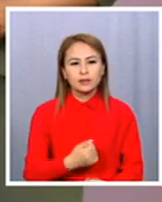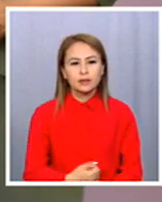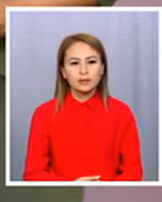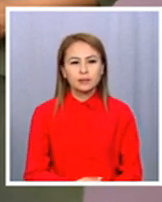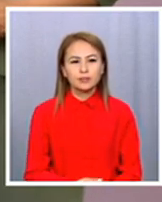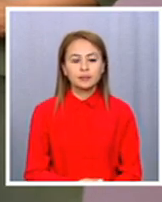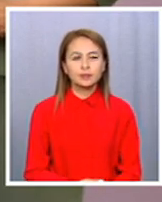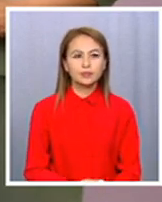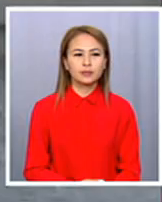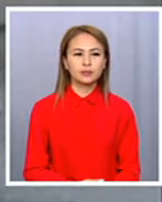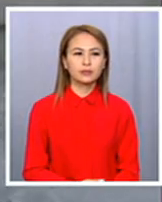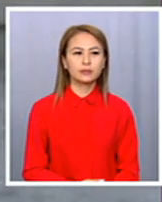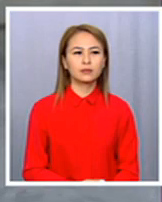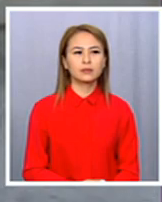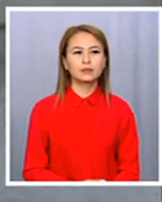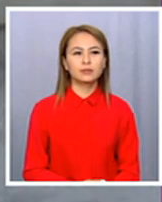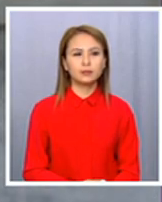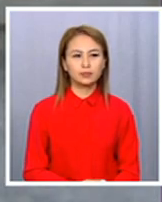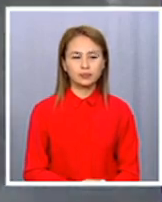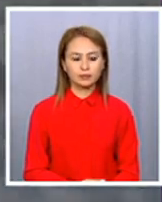материалды